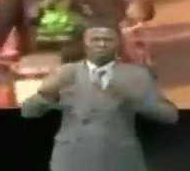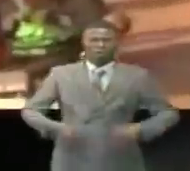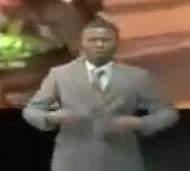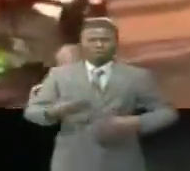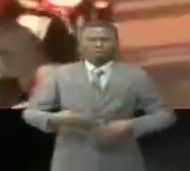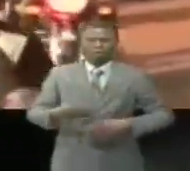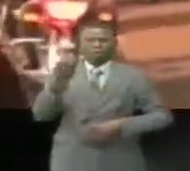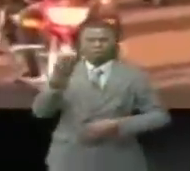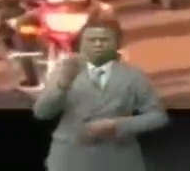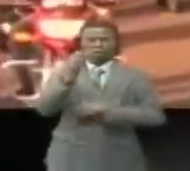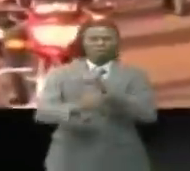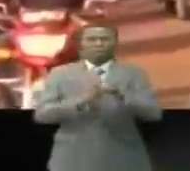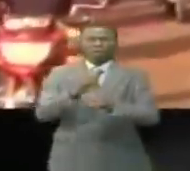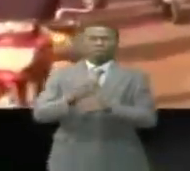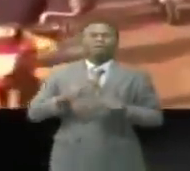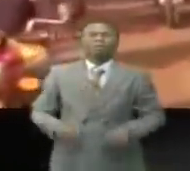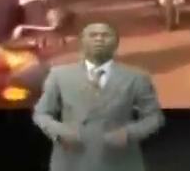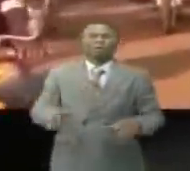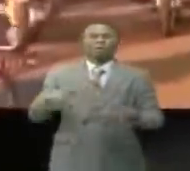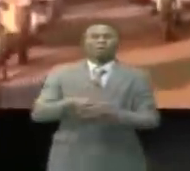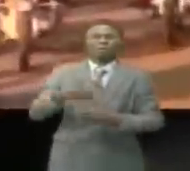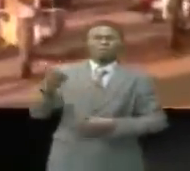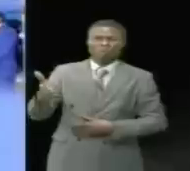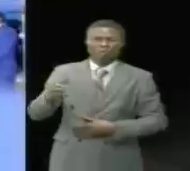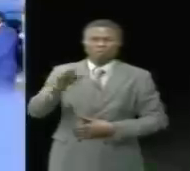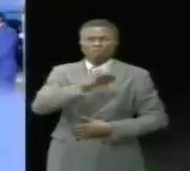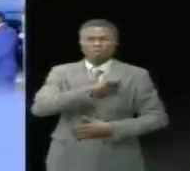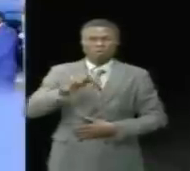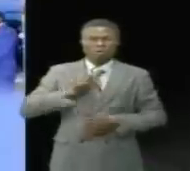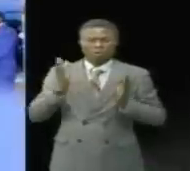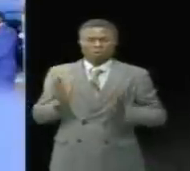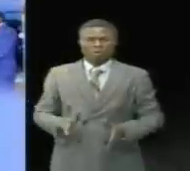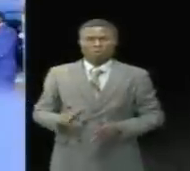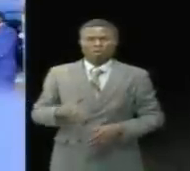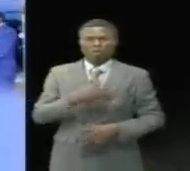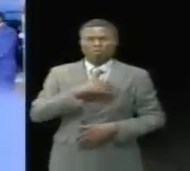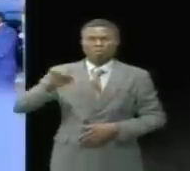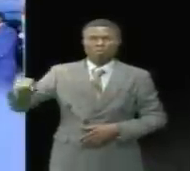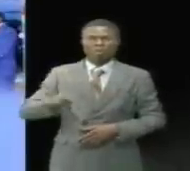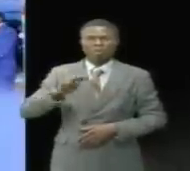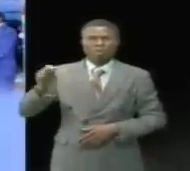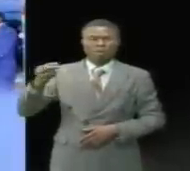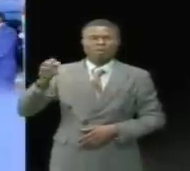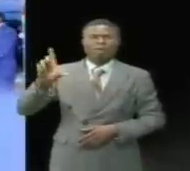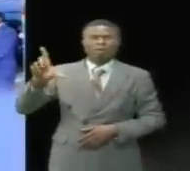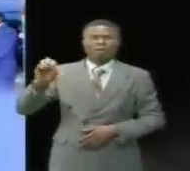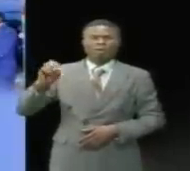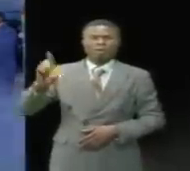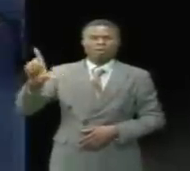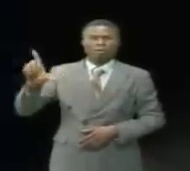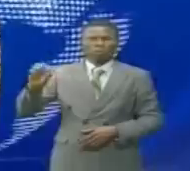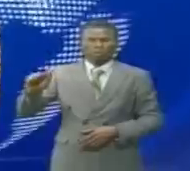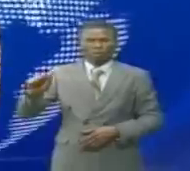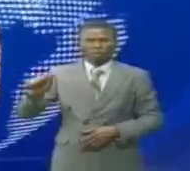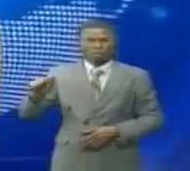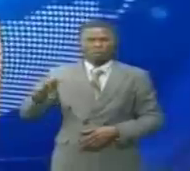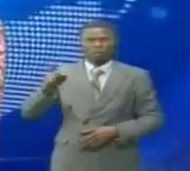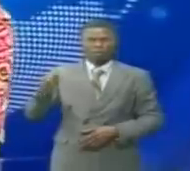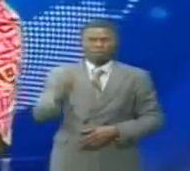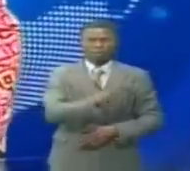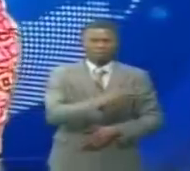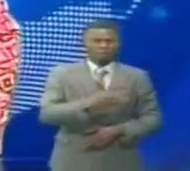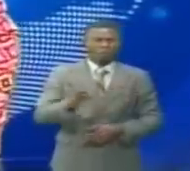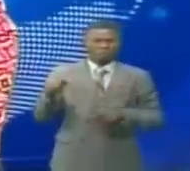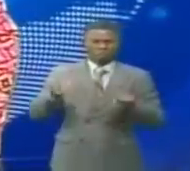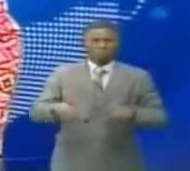du 40e jour de la mort de son époux, le sénateur Jean-Pierre Lola Kisanga, d'heureuse mémoire.